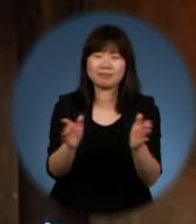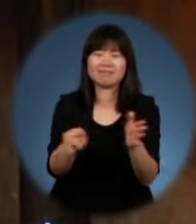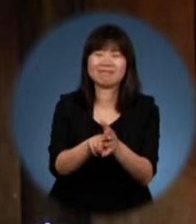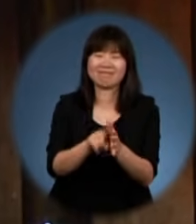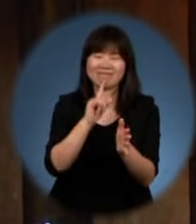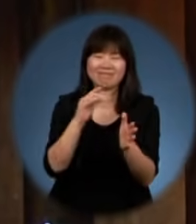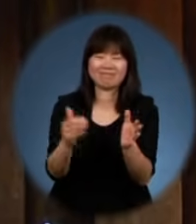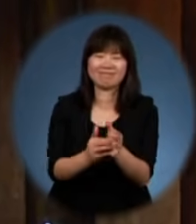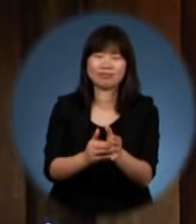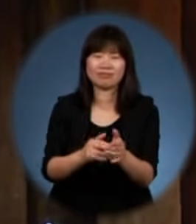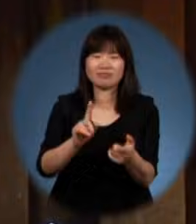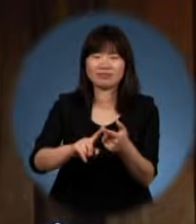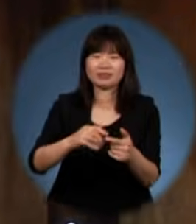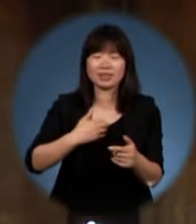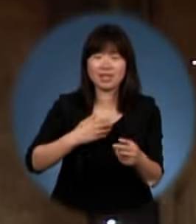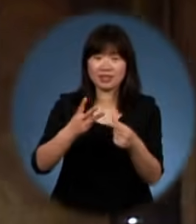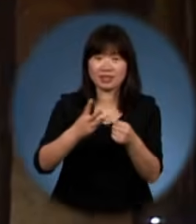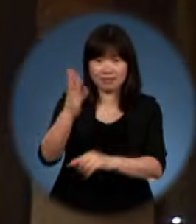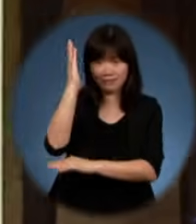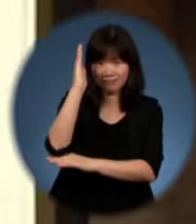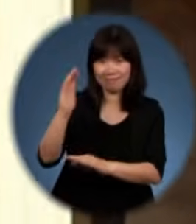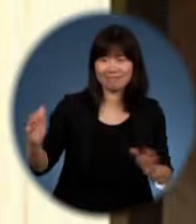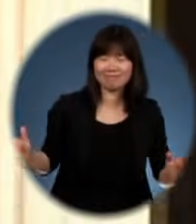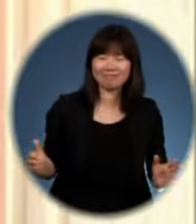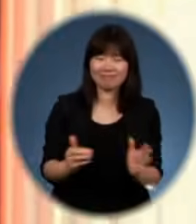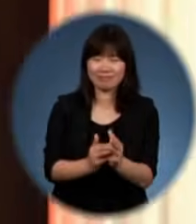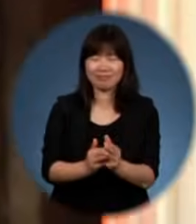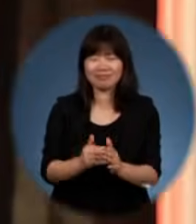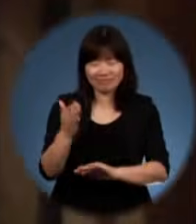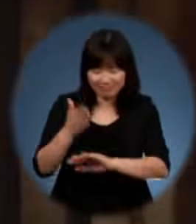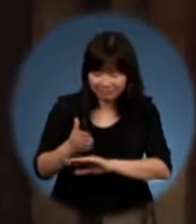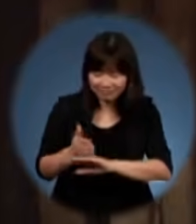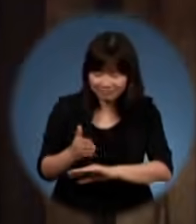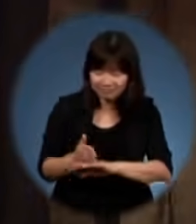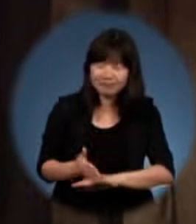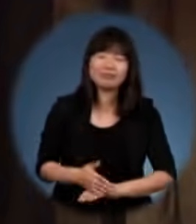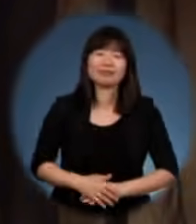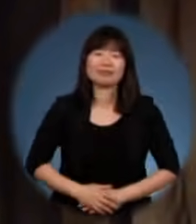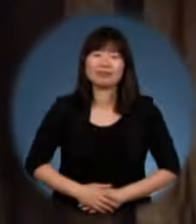이라고 믿습니다 이것으로 제 3번째 가기를 모두 마치도록 하겠습니다 감사합니다